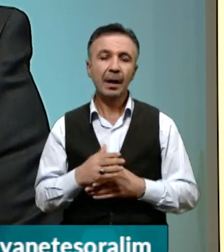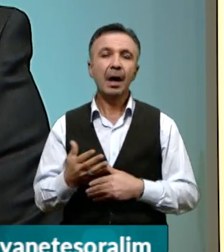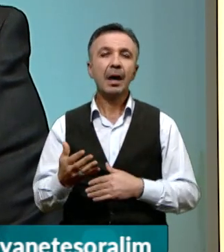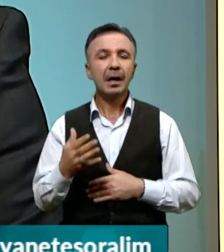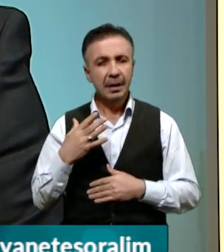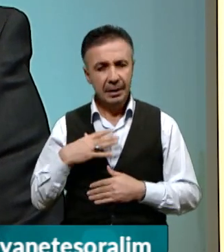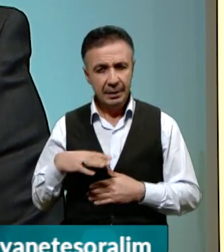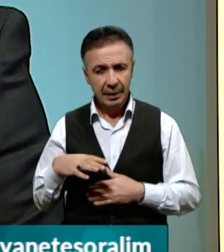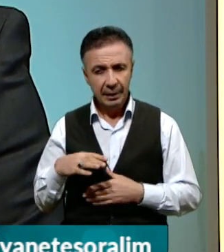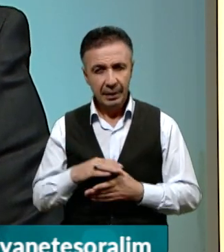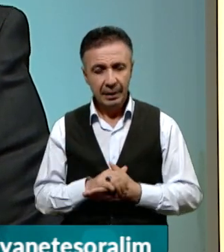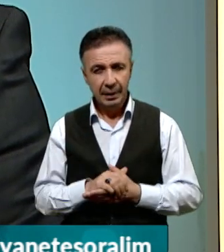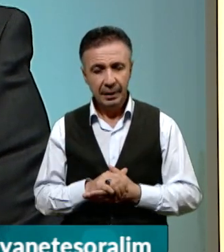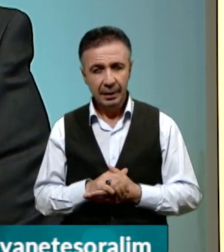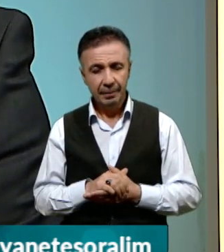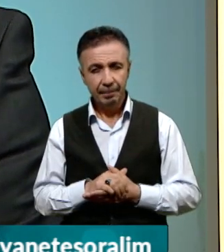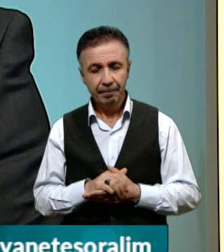dengesizliği mesela